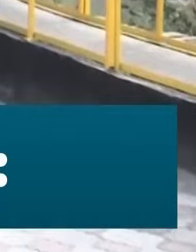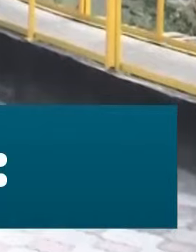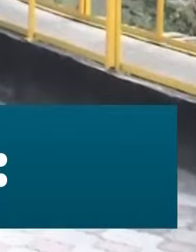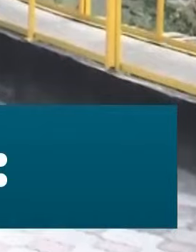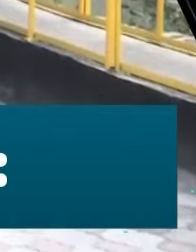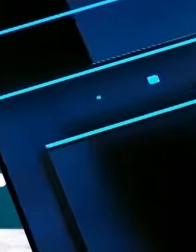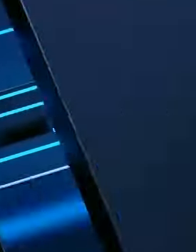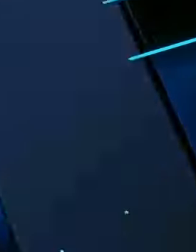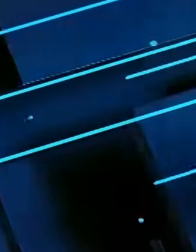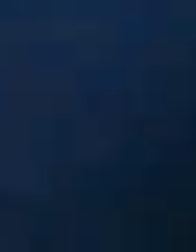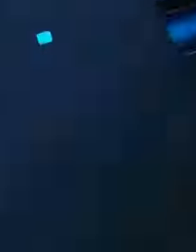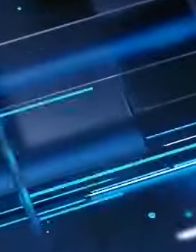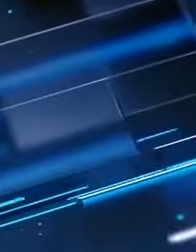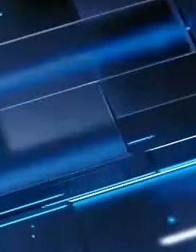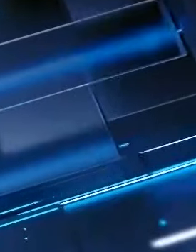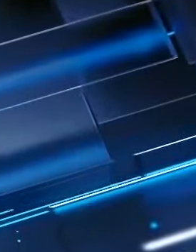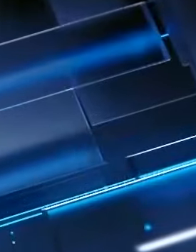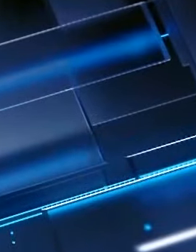қандай болмақ?